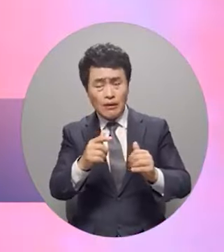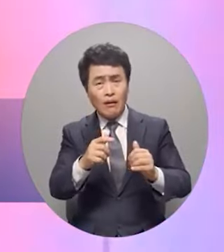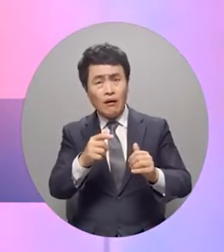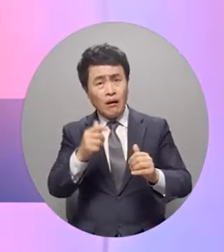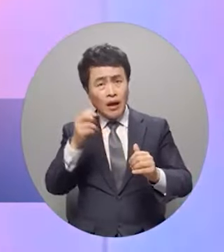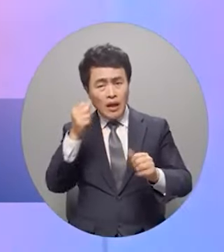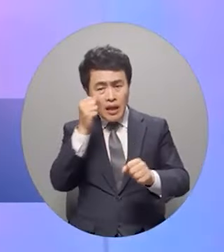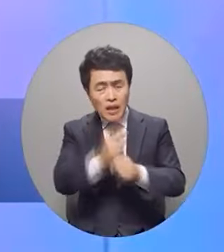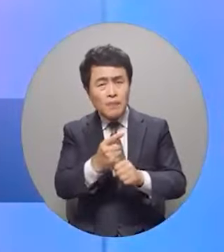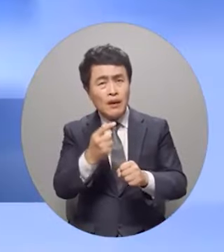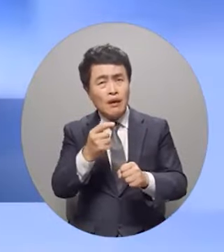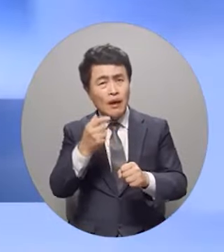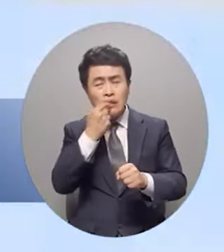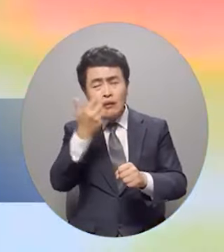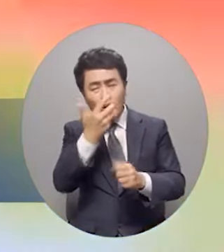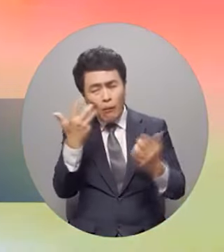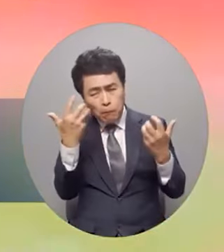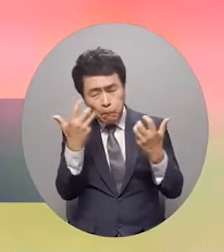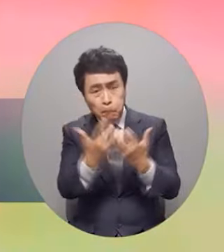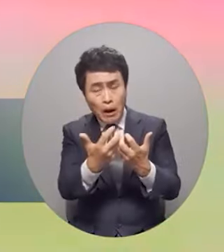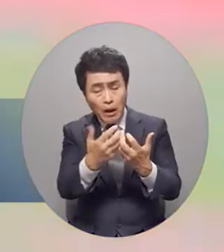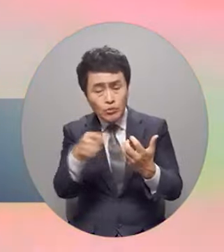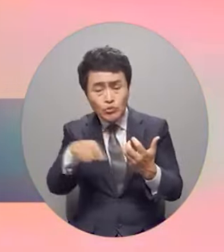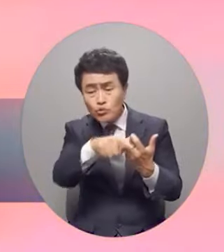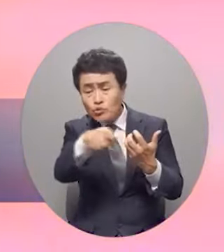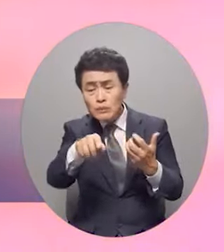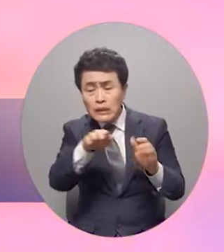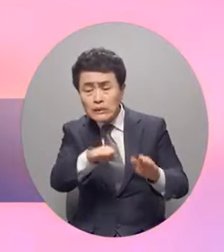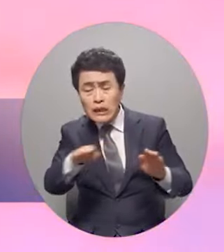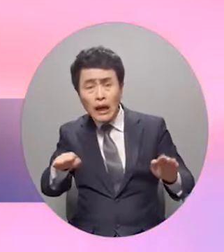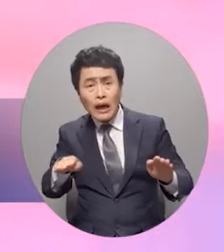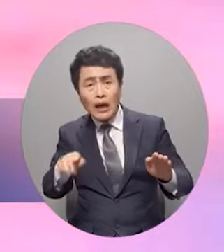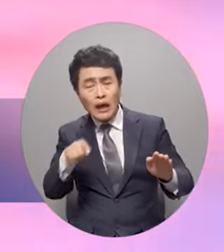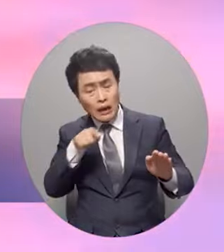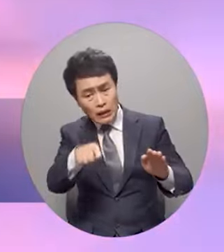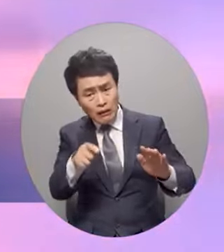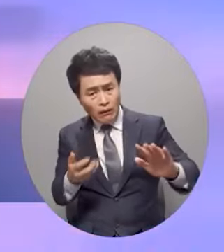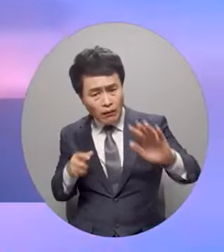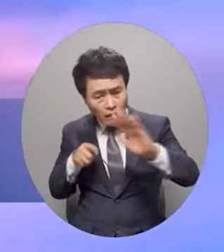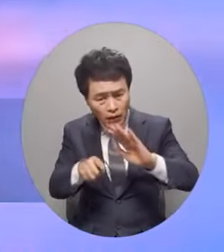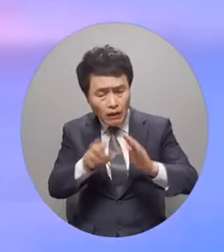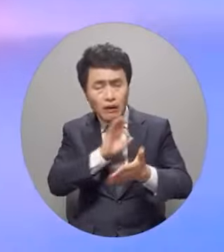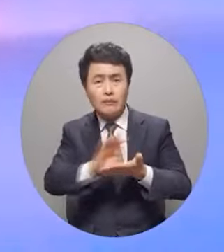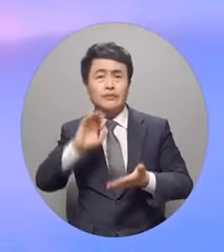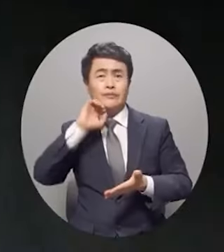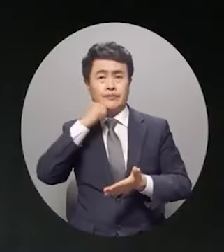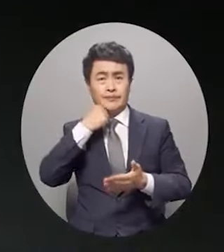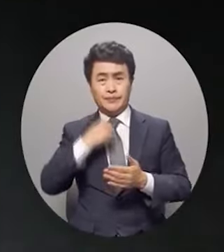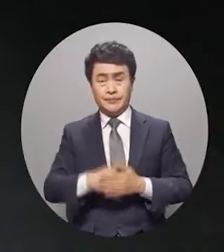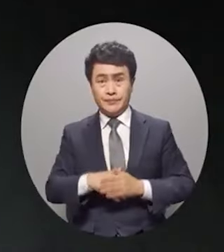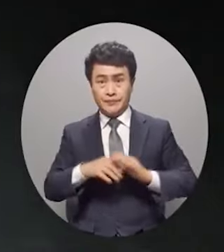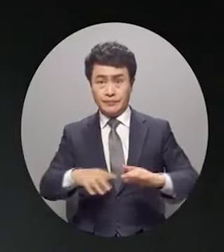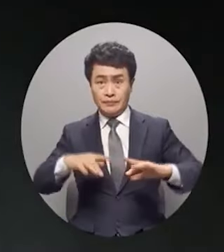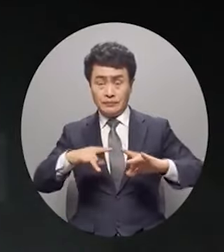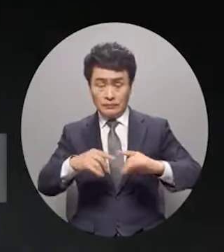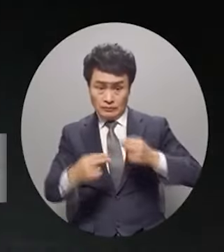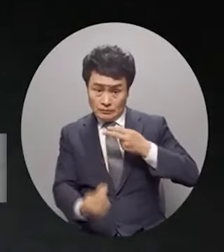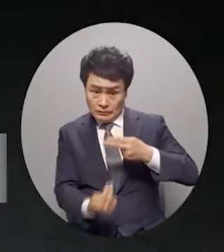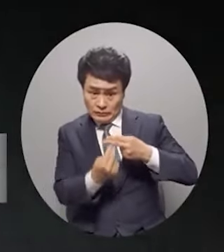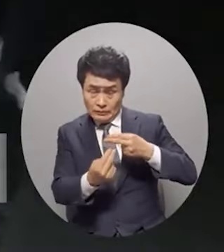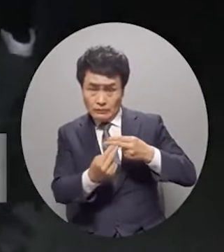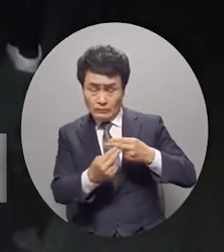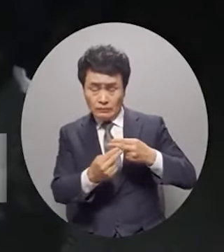찼고 주변에 차도 있고 하니까 그걸 바로 적용하기에는 좀 어려움이 있었던 것 같습니다. 전기차 충전 시설